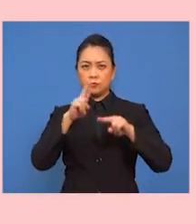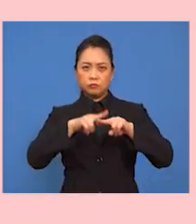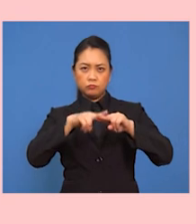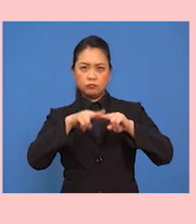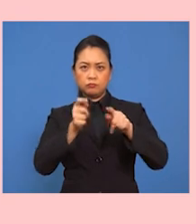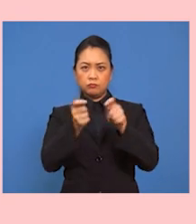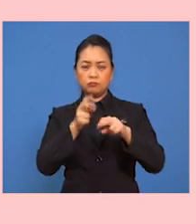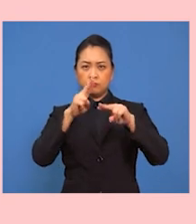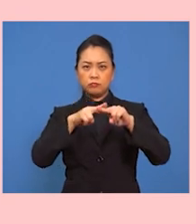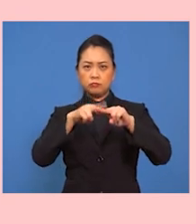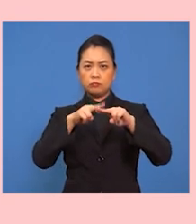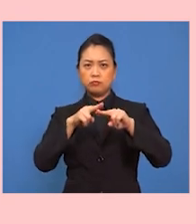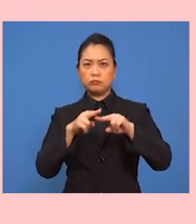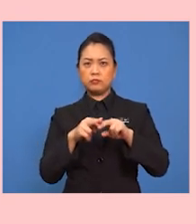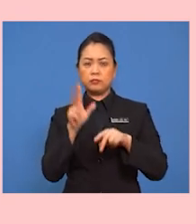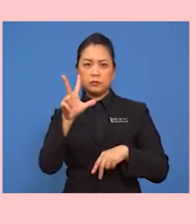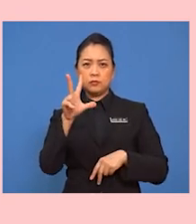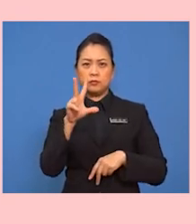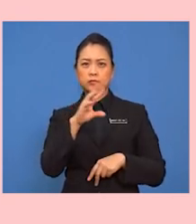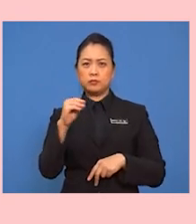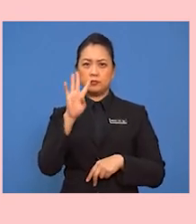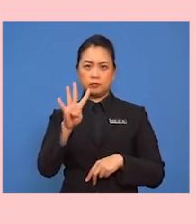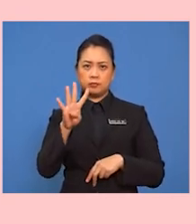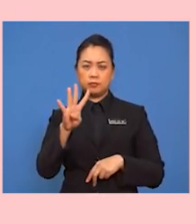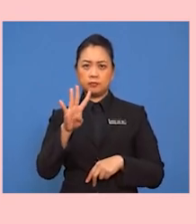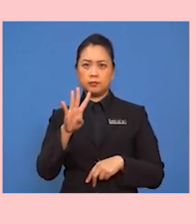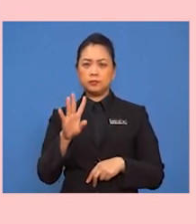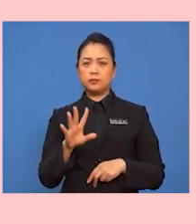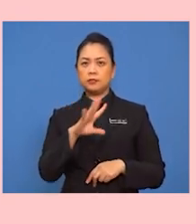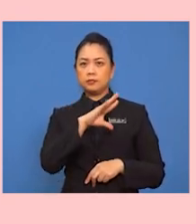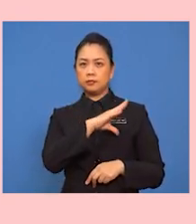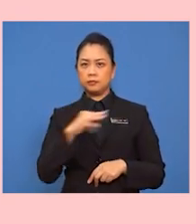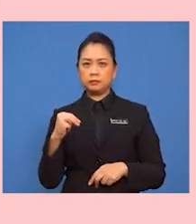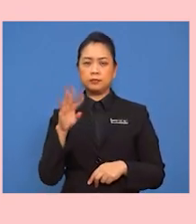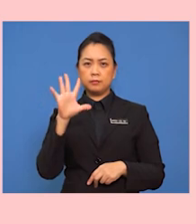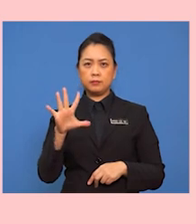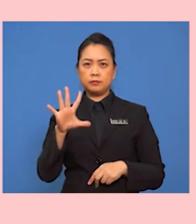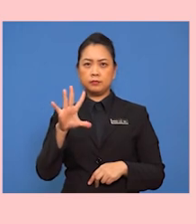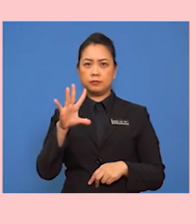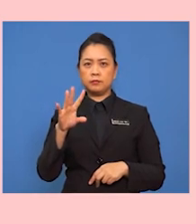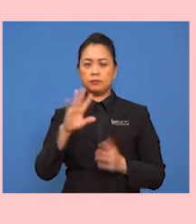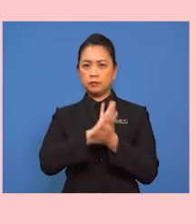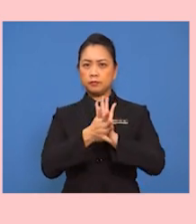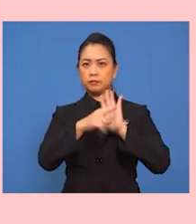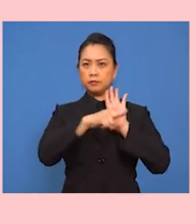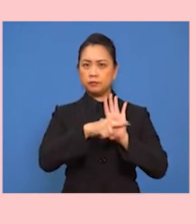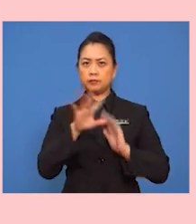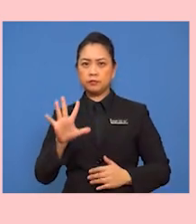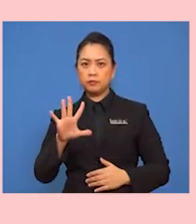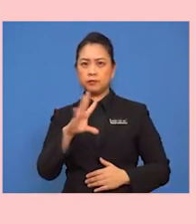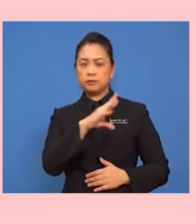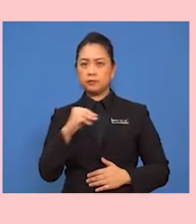dan empat telah bertukar manakala lima telah berubah menjadi negatif lima